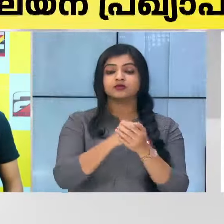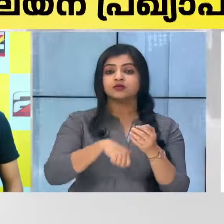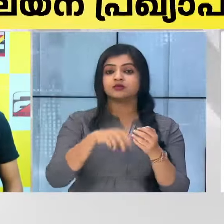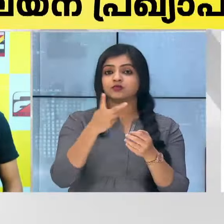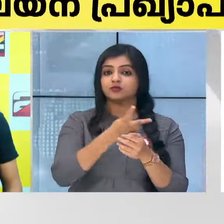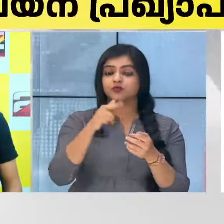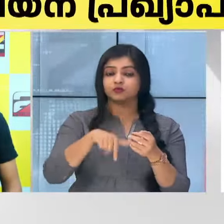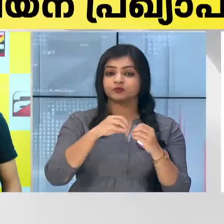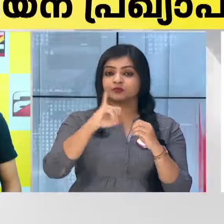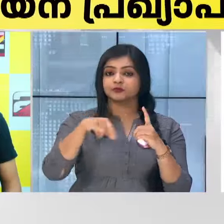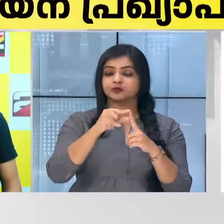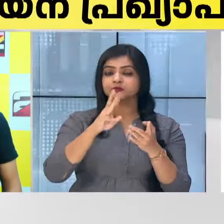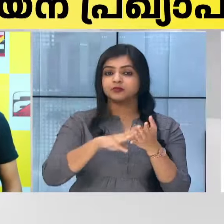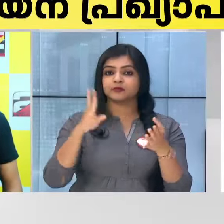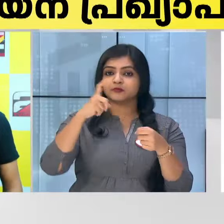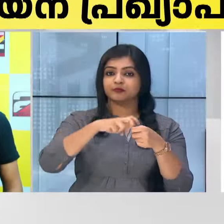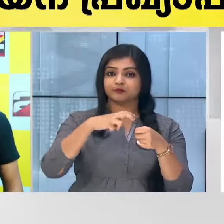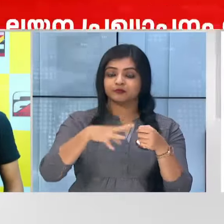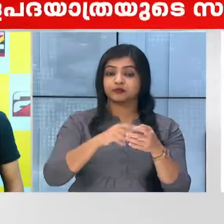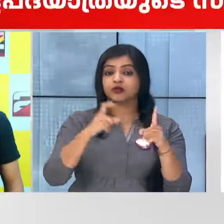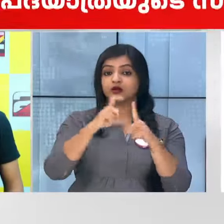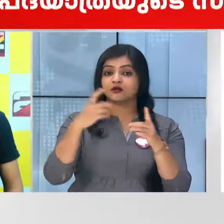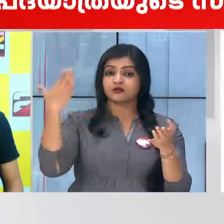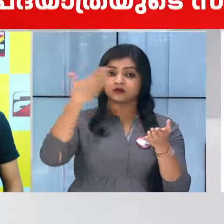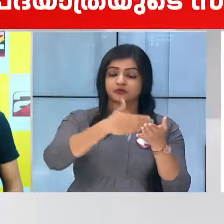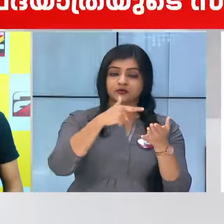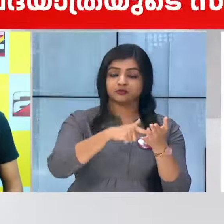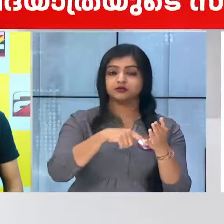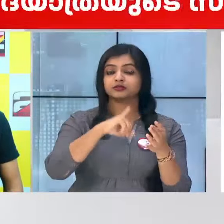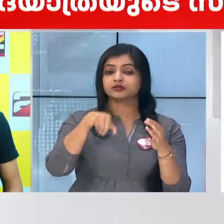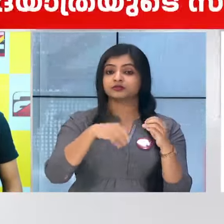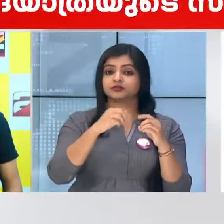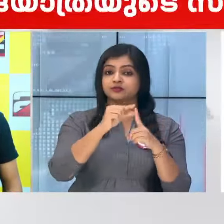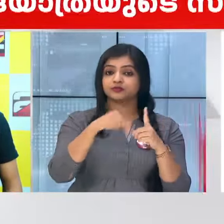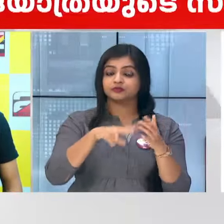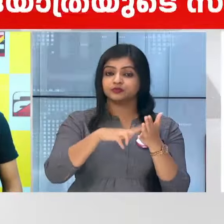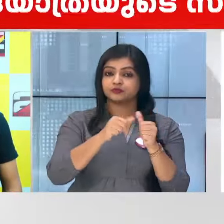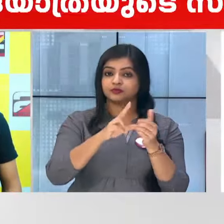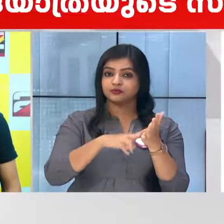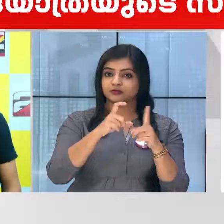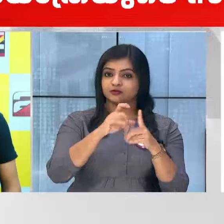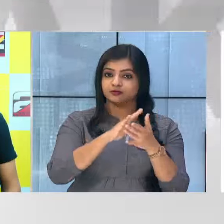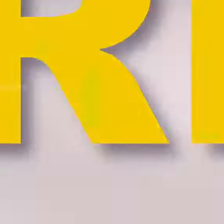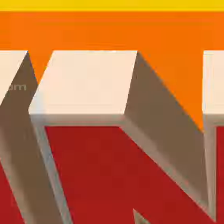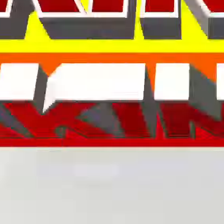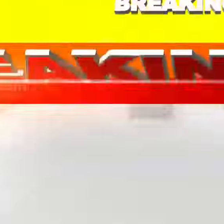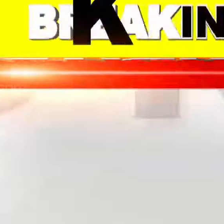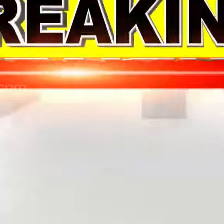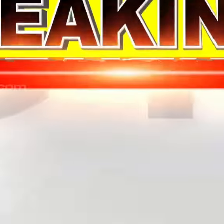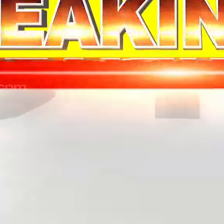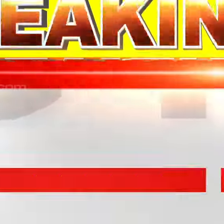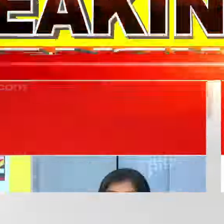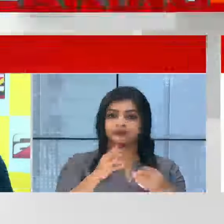ജെ പി നദ്ദയിൽ നിന്നും നേരിട്ടാണ് ഈ അംഗത്വം എടുത്തത് ലേന സമ്മേളനം പക്ഷേ നീട്ടി വയ്ക്കുകയാണ് ഉണ്ടായത് ഇപ്പോൾ പ്രധാനമന്ത്രിയുടെ സമയം കൂടി ഒരുമിച്ച്